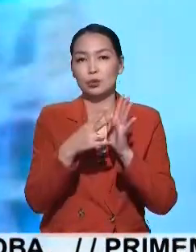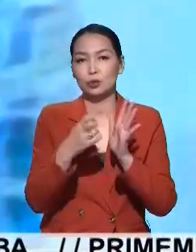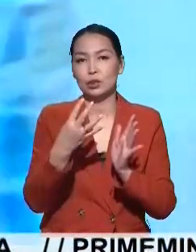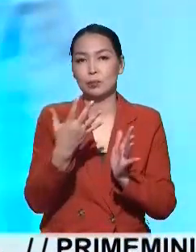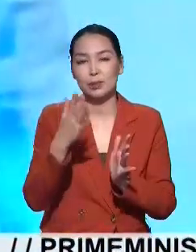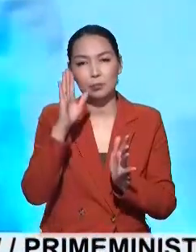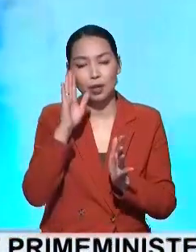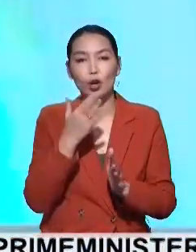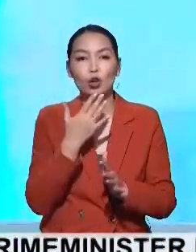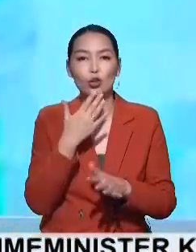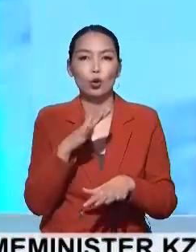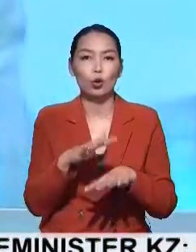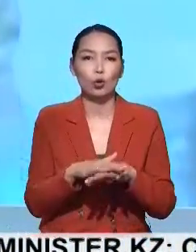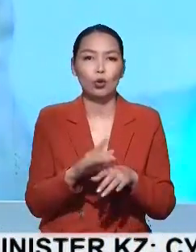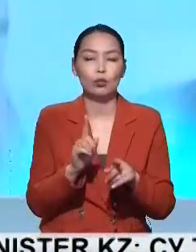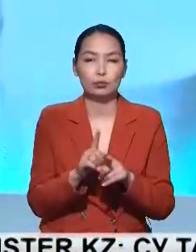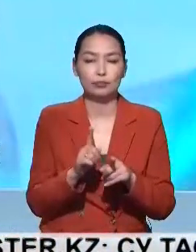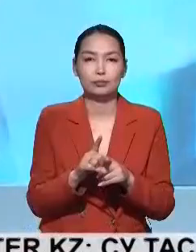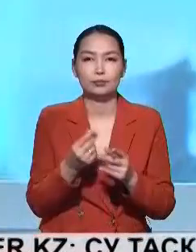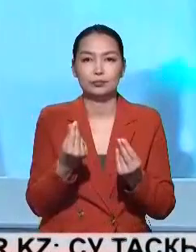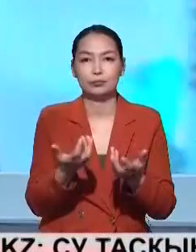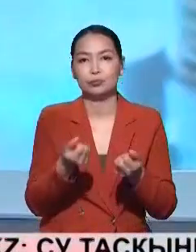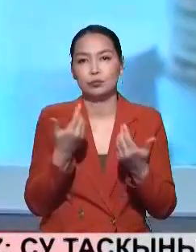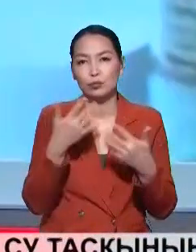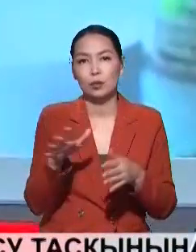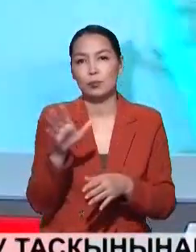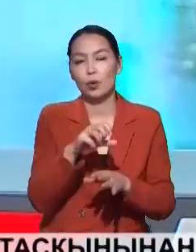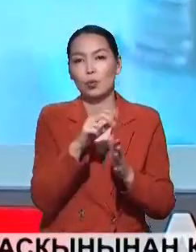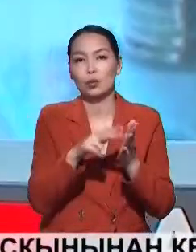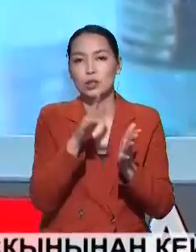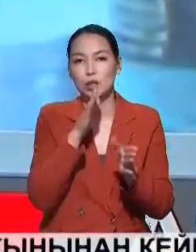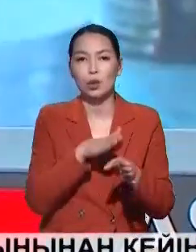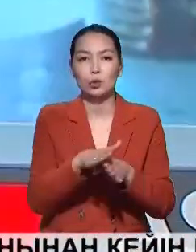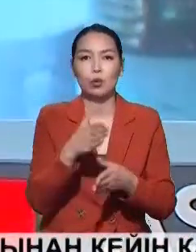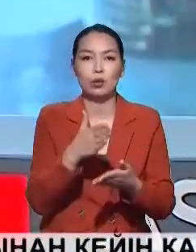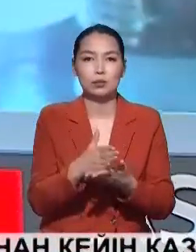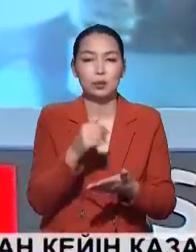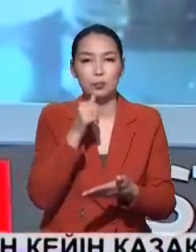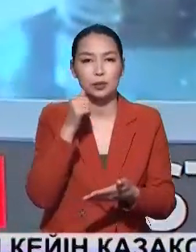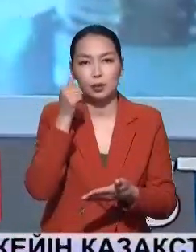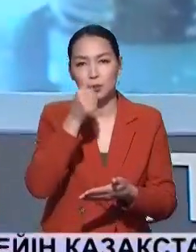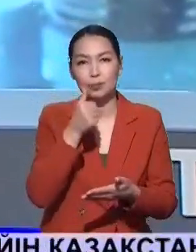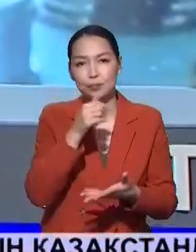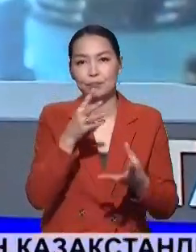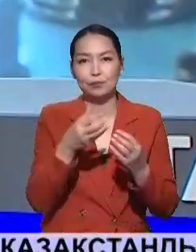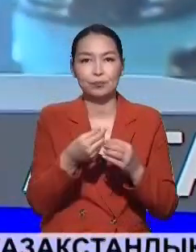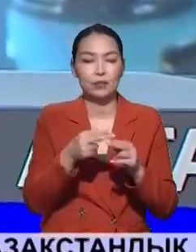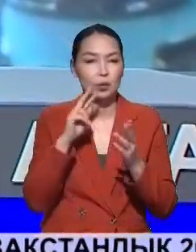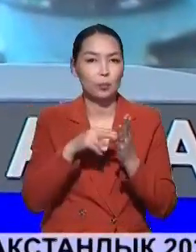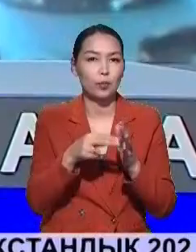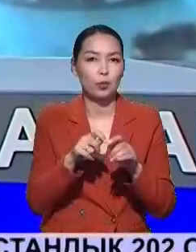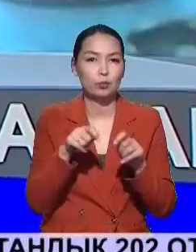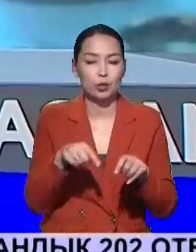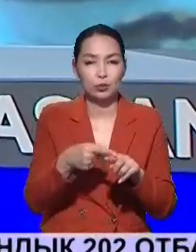5845 бала ұлттық қордан үлесін шешіп алды. Олардың бәрі биыл 18 жасқа толғандар. Былтырдан бері сүйіншілеген жоба осы жылы